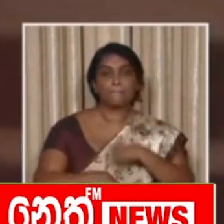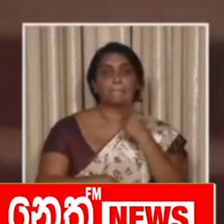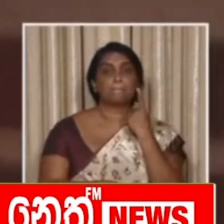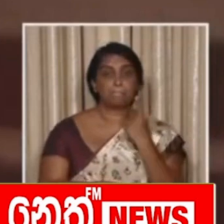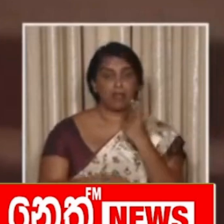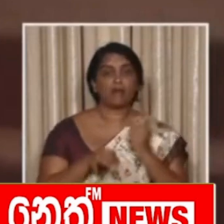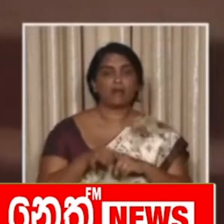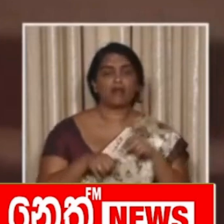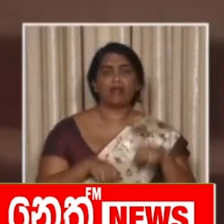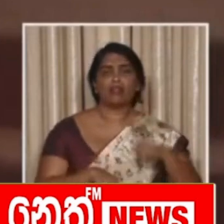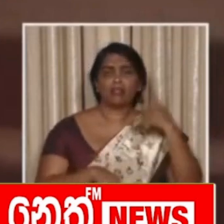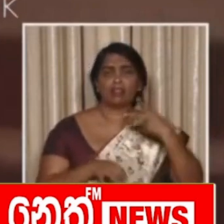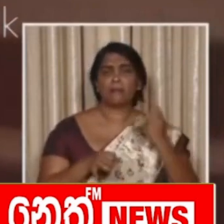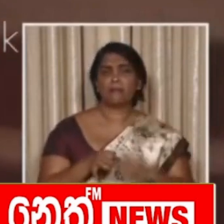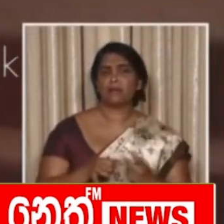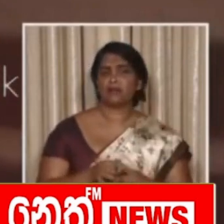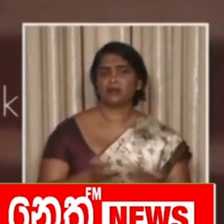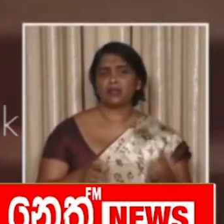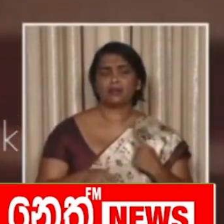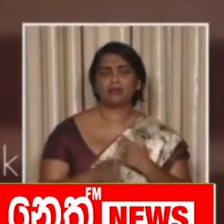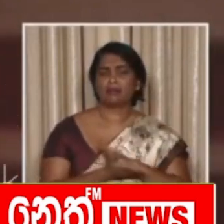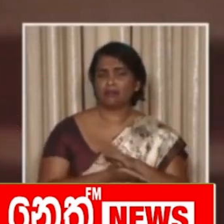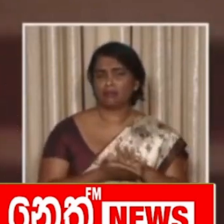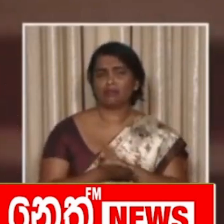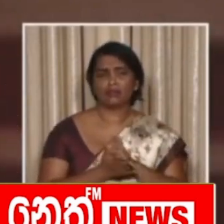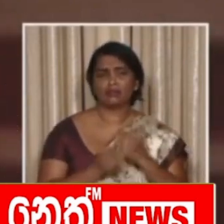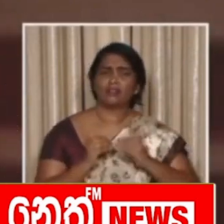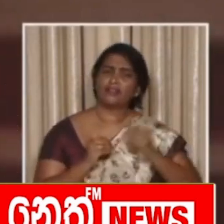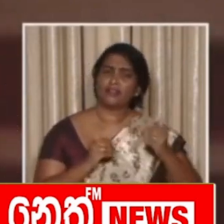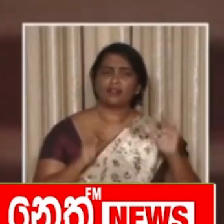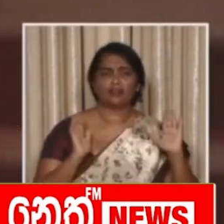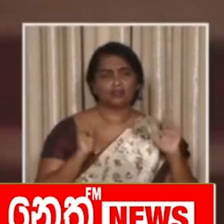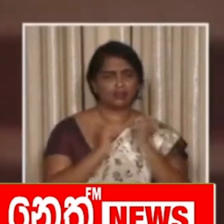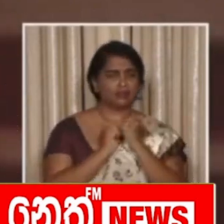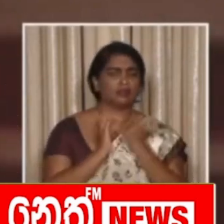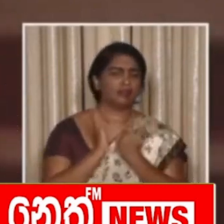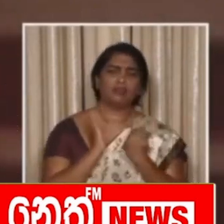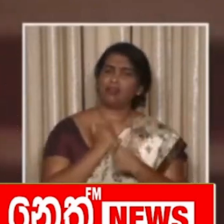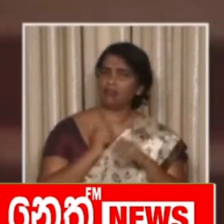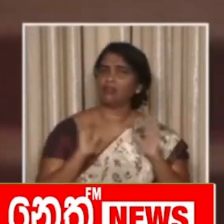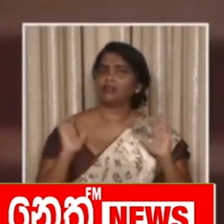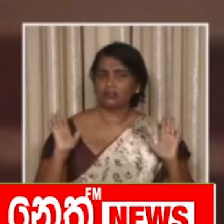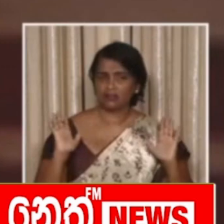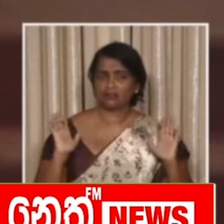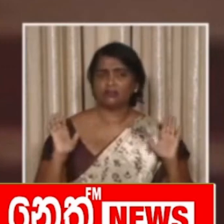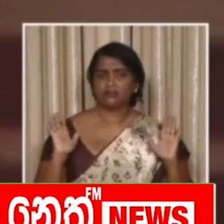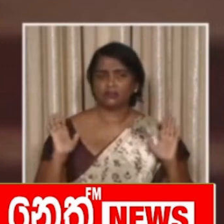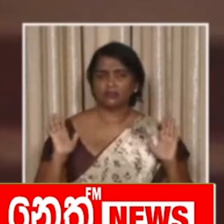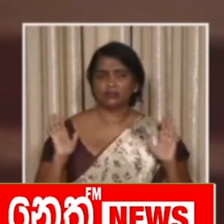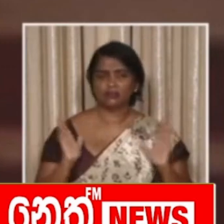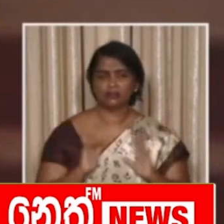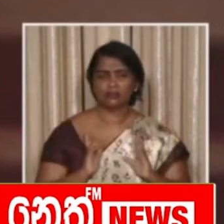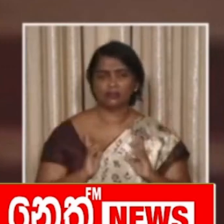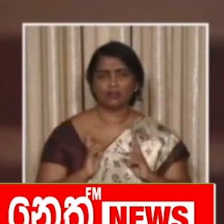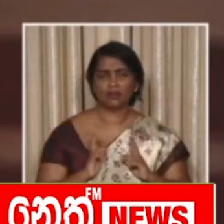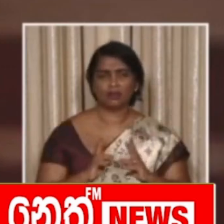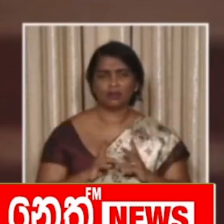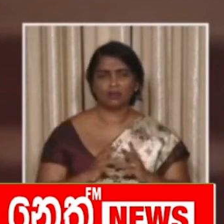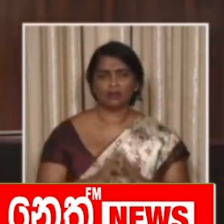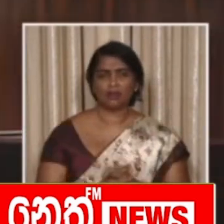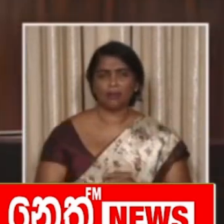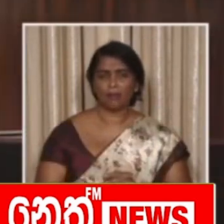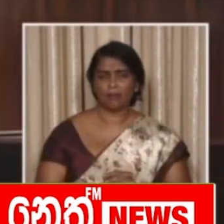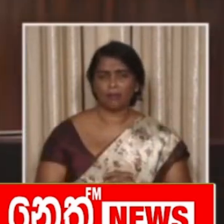මේ තාම දෙවෙනි ප්‍රශ්නේ යන්නේ මේ පැහැදිලි කිරීම වෙනම කරන්න වැඩපිළිවෙලක් හදන්න. ගරු මන්ත්‍රීව ඔබතුමා ප්‍රශ්නේ අහන්න. ඉතාමත් කෙටියෙන්